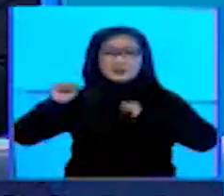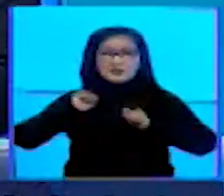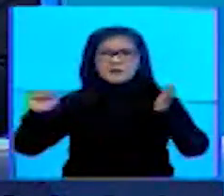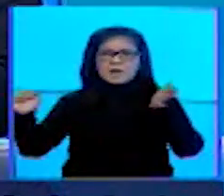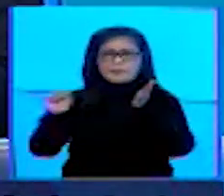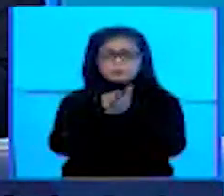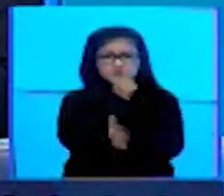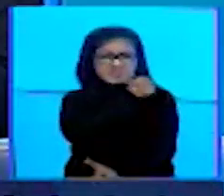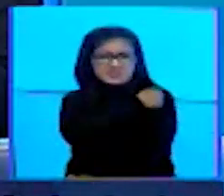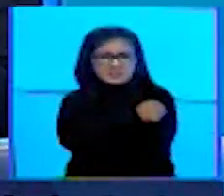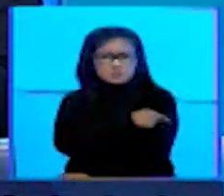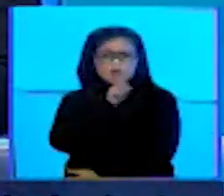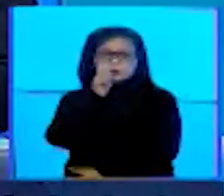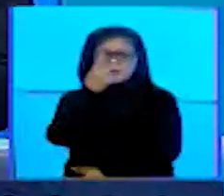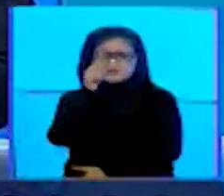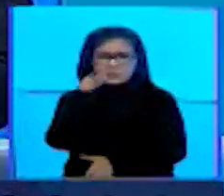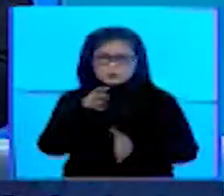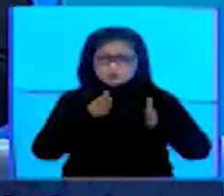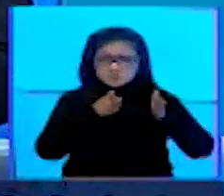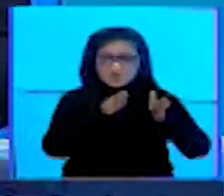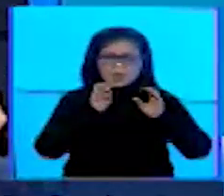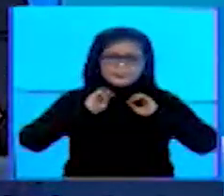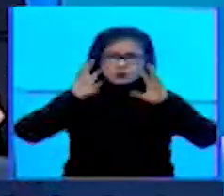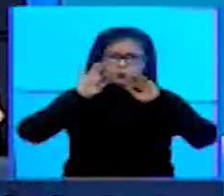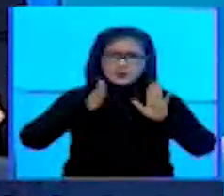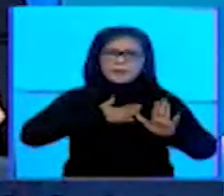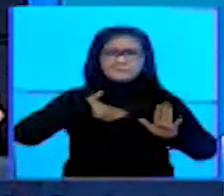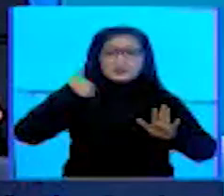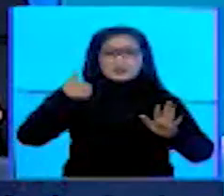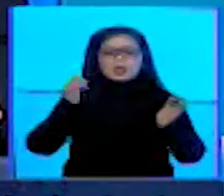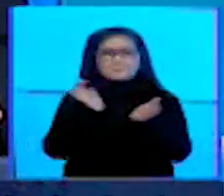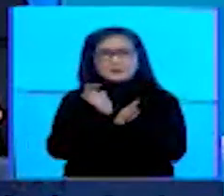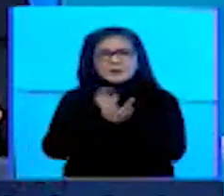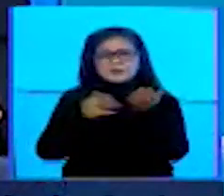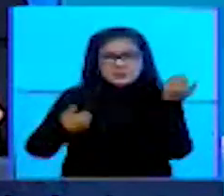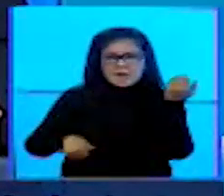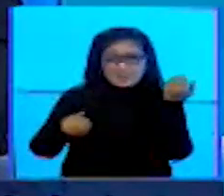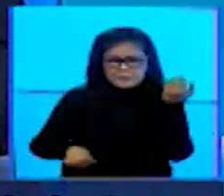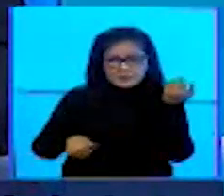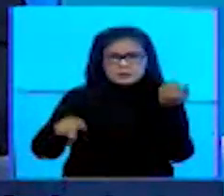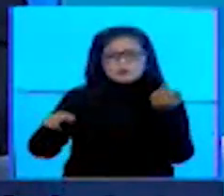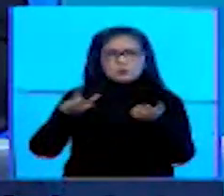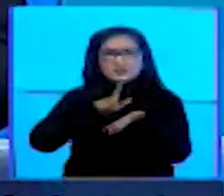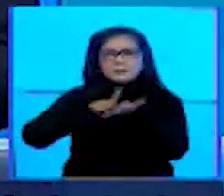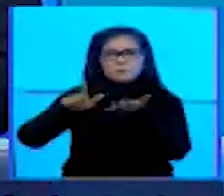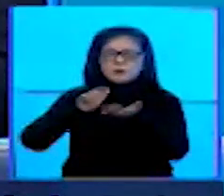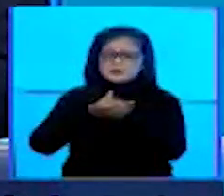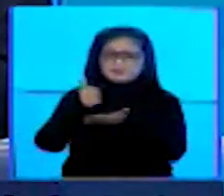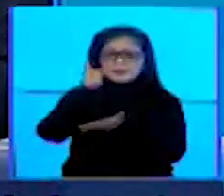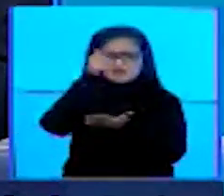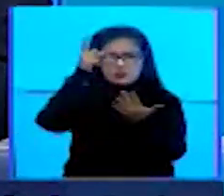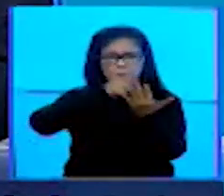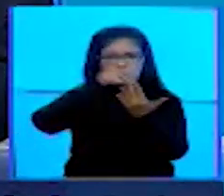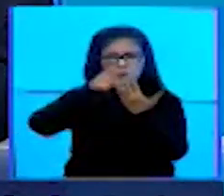menjadi salah satu jalan penyeru kebaikan yang dipilih mantan pengamen di Terminal Depok tersebut. Dan berikut kisah lengkapnya dalam liputan